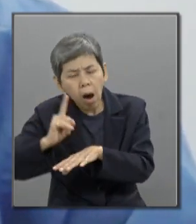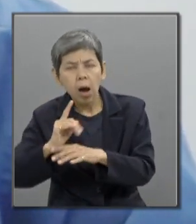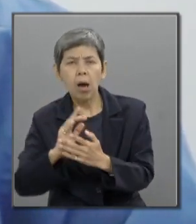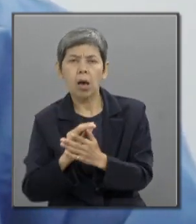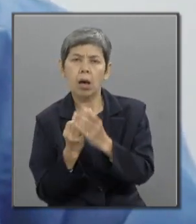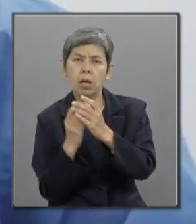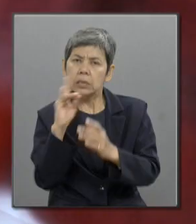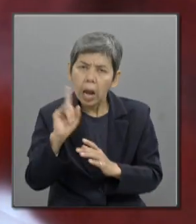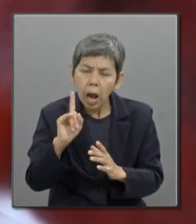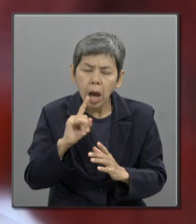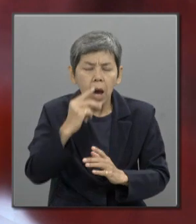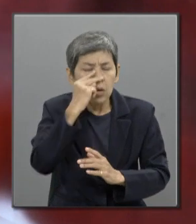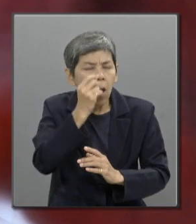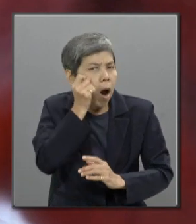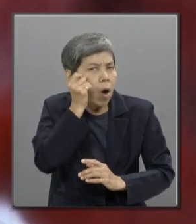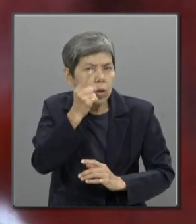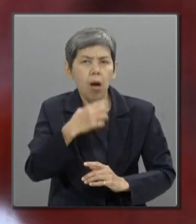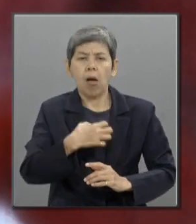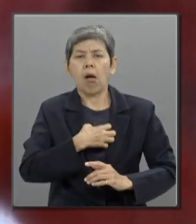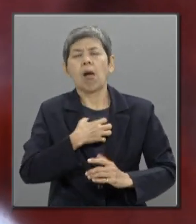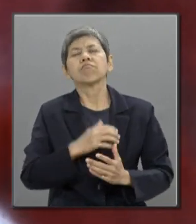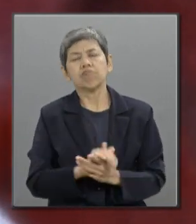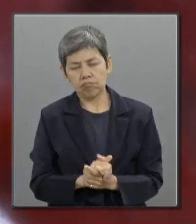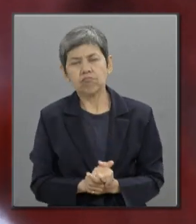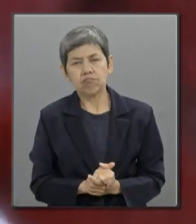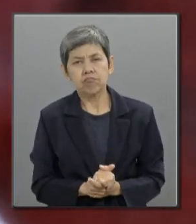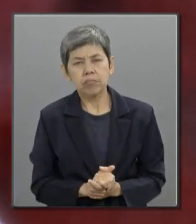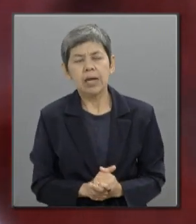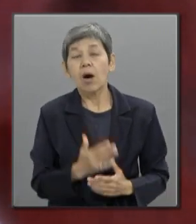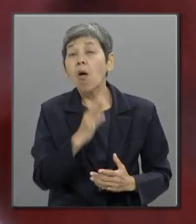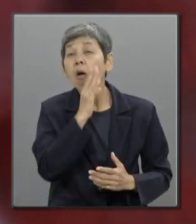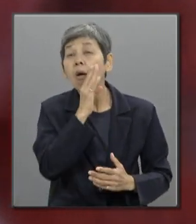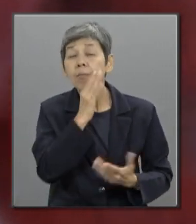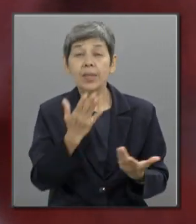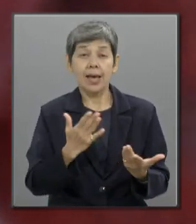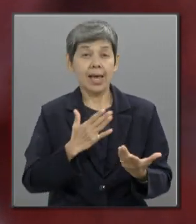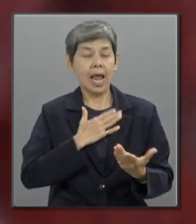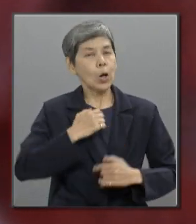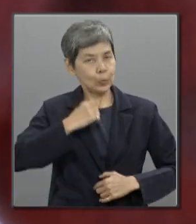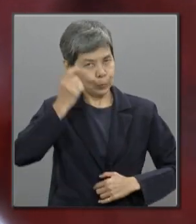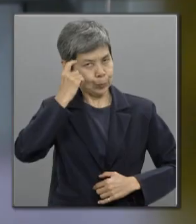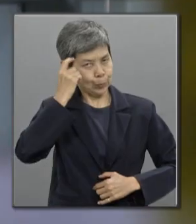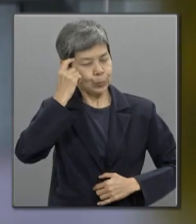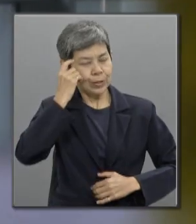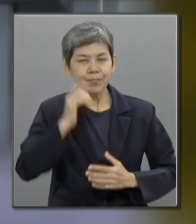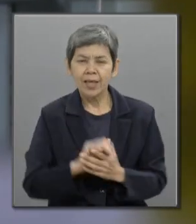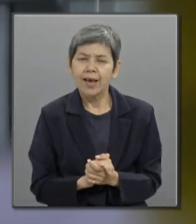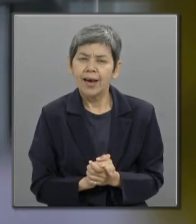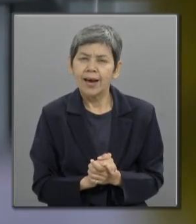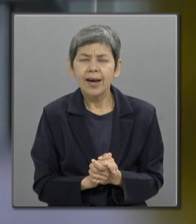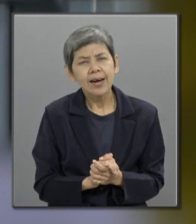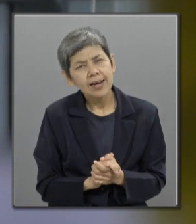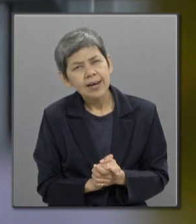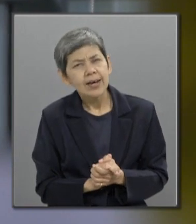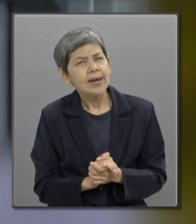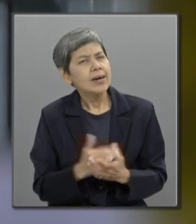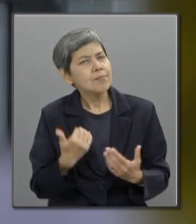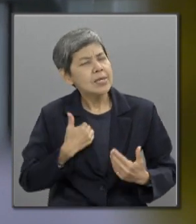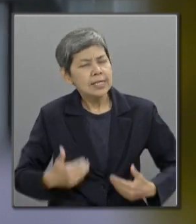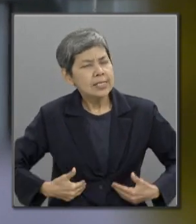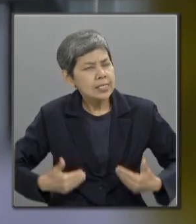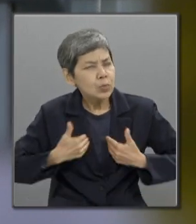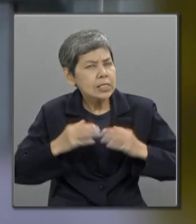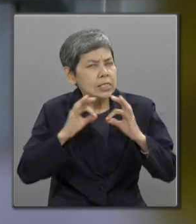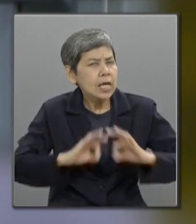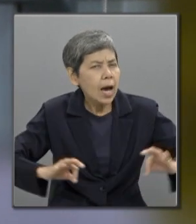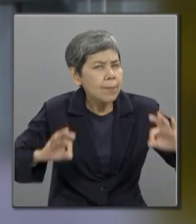ผินแต่ว่ามาเข้าใจเขาให้ลึกซึ้งมากขึ้นครับเพราะว่าถ้าเรารู้ว่าเขามีคุณค่าอย่างไร